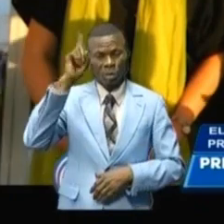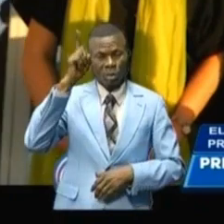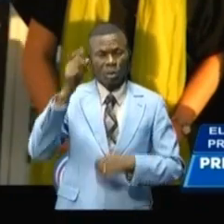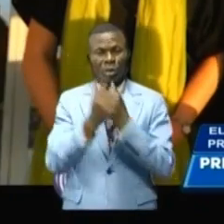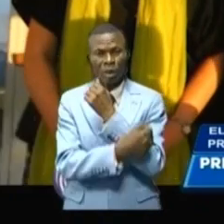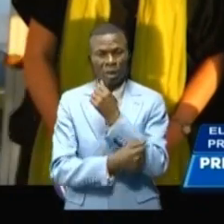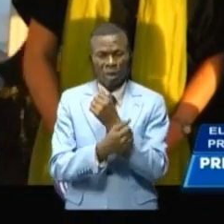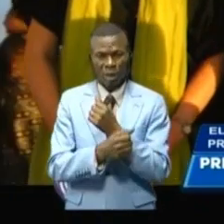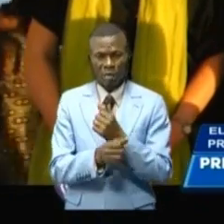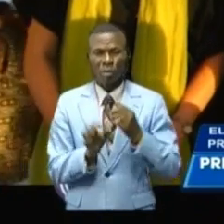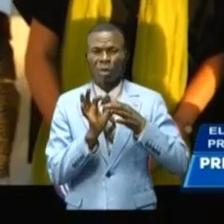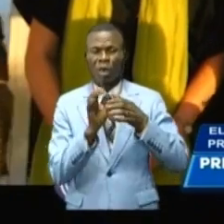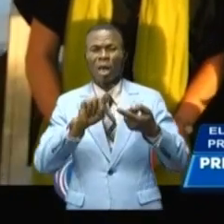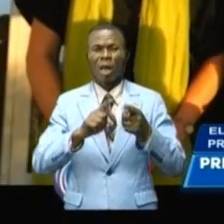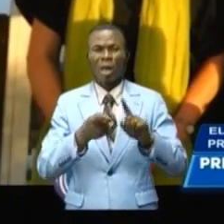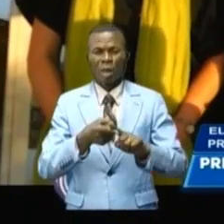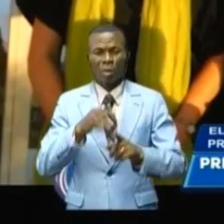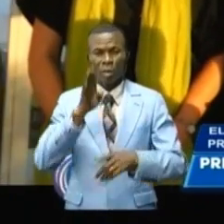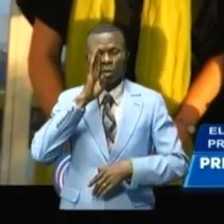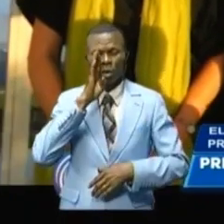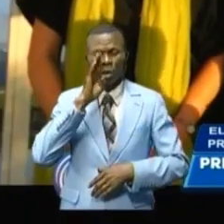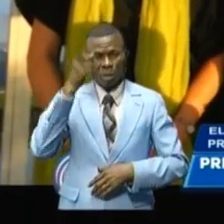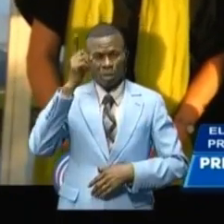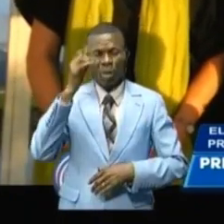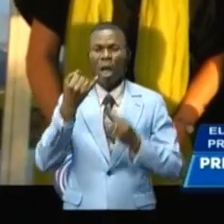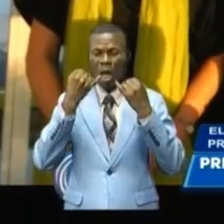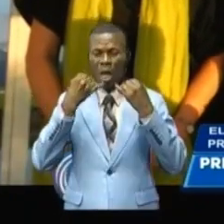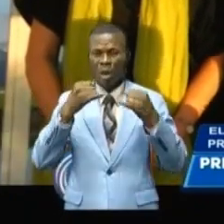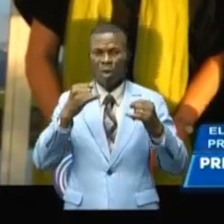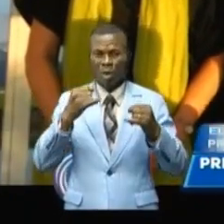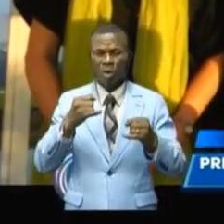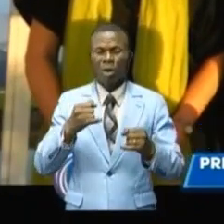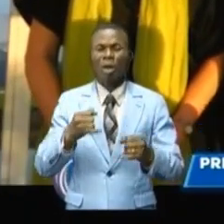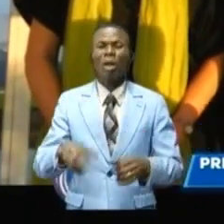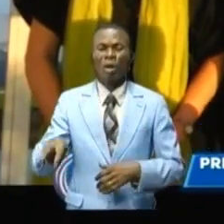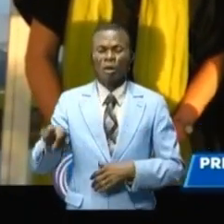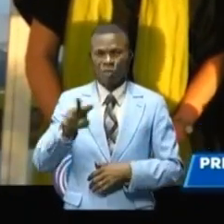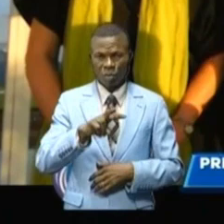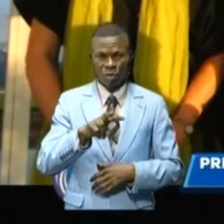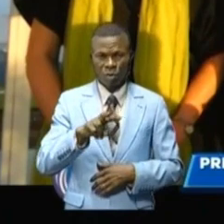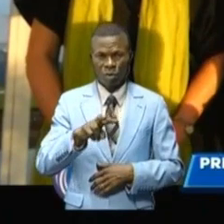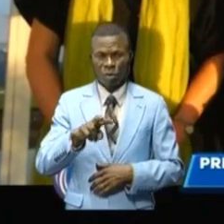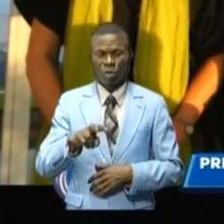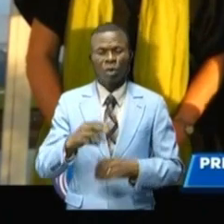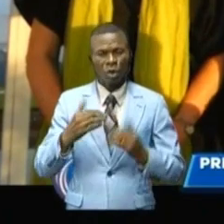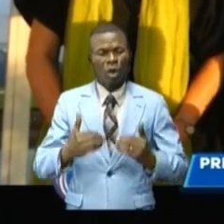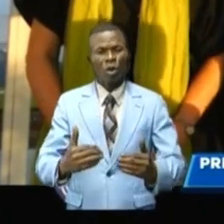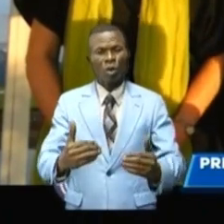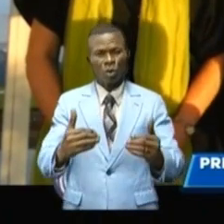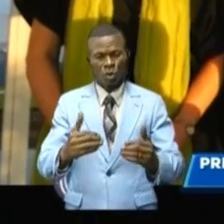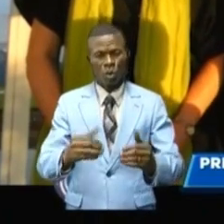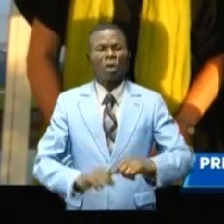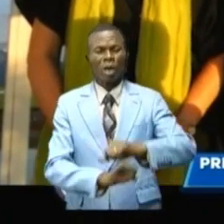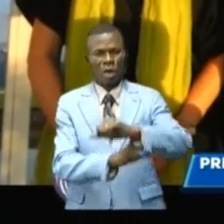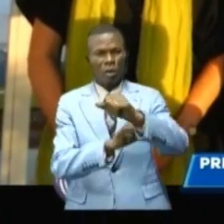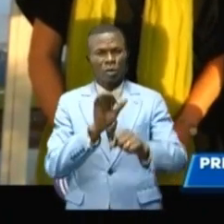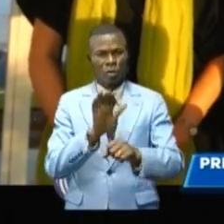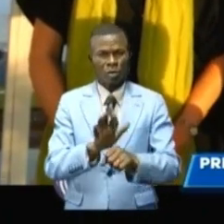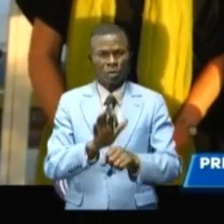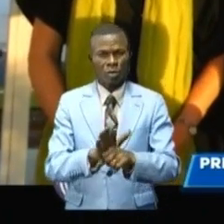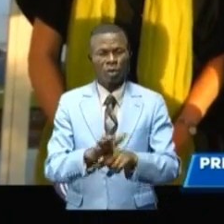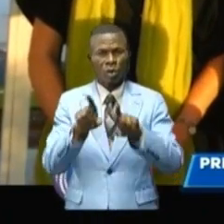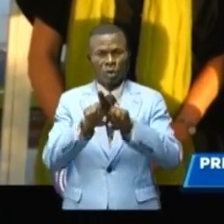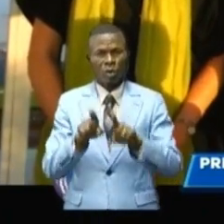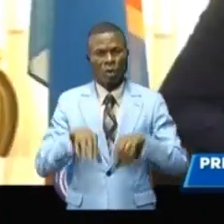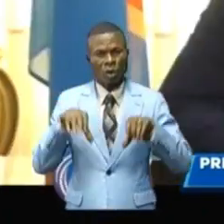pays partenaire et c'est le premier signal que vous voudrez donner. On voudrait continuer à accompagner aussi